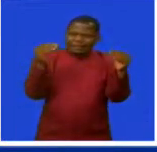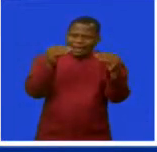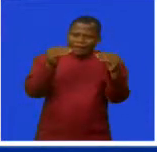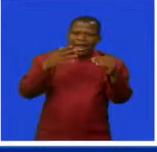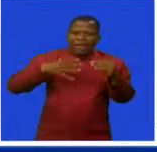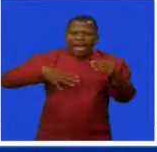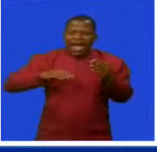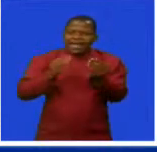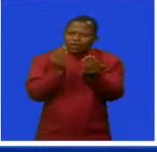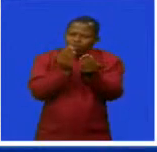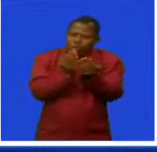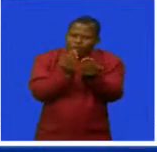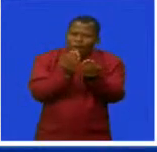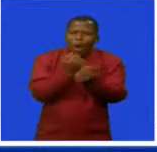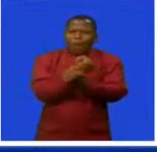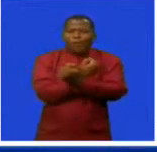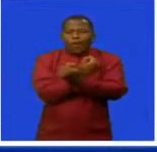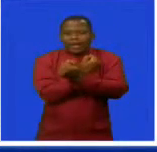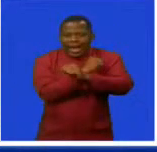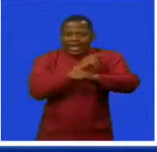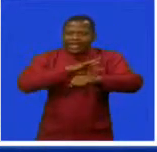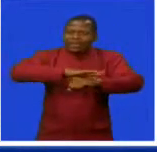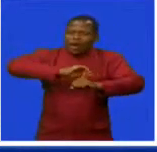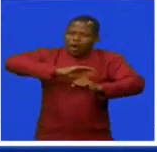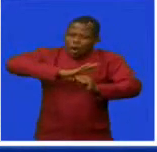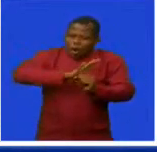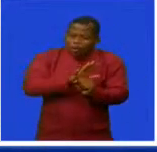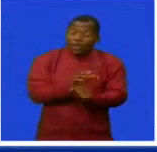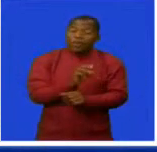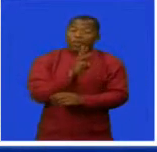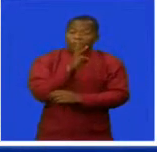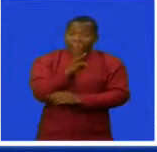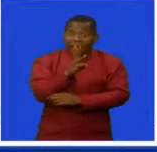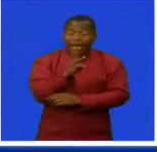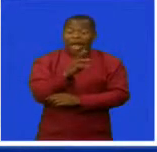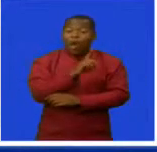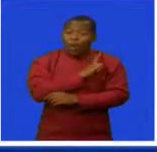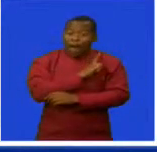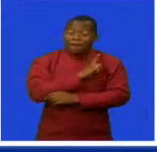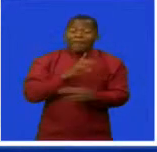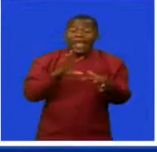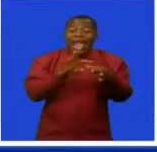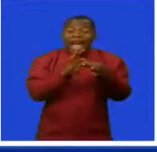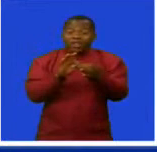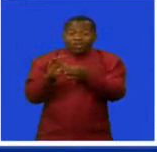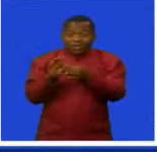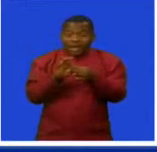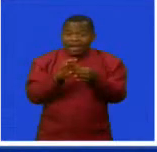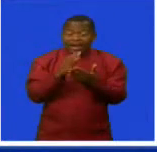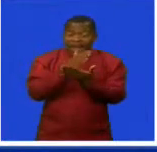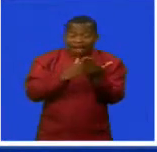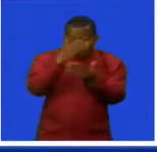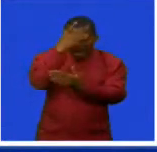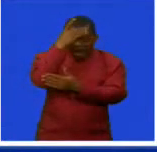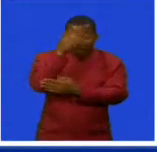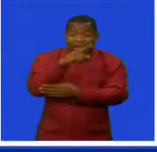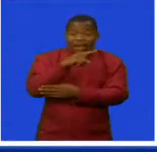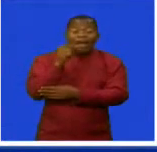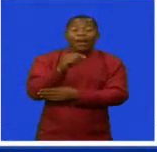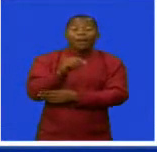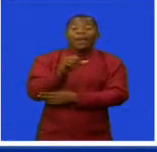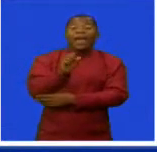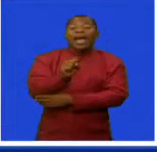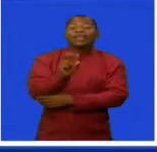ekutivikeleni kumkhuhlane i-COVID-19. Loku kungobe libandla lelibutha umthelo i-Eswatini Revenue Authority selinikelele